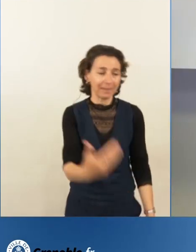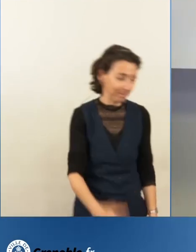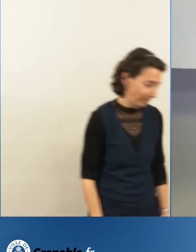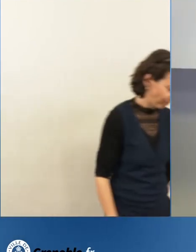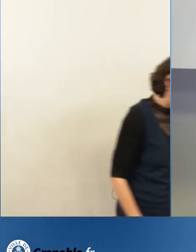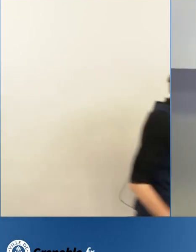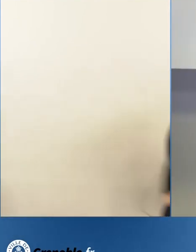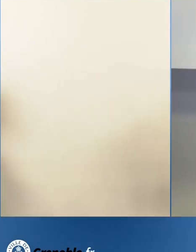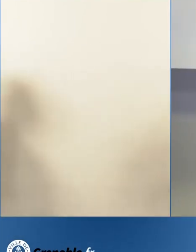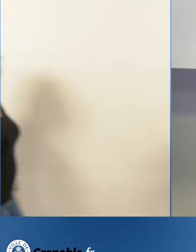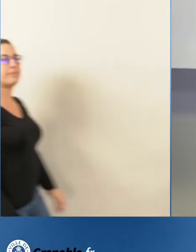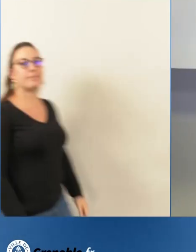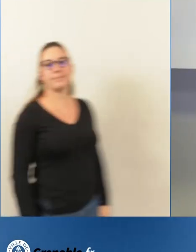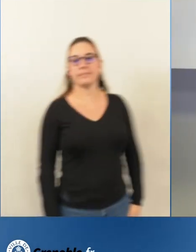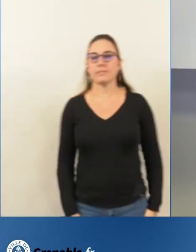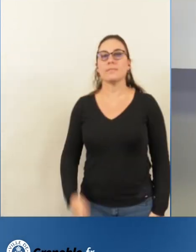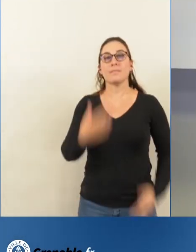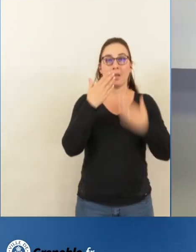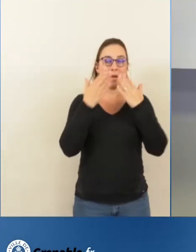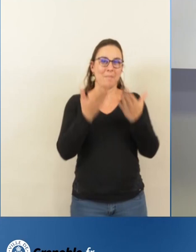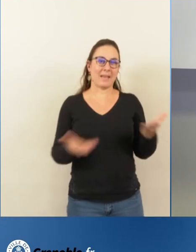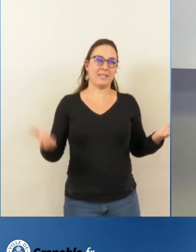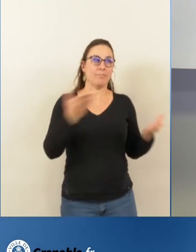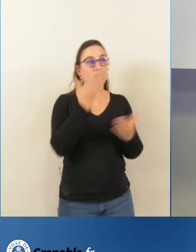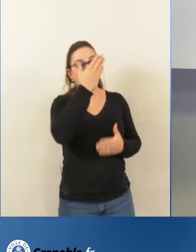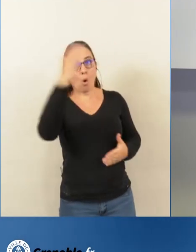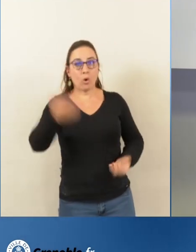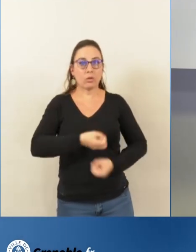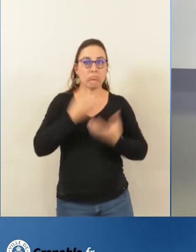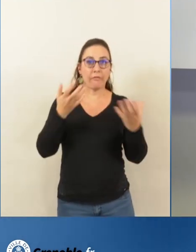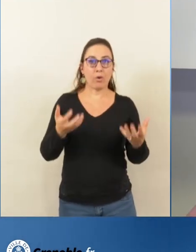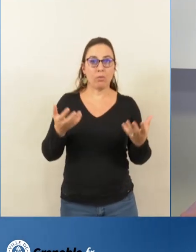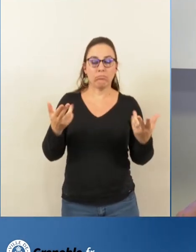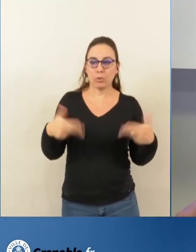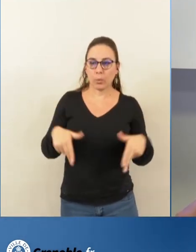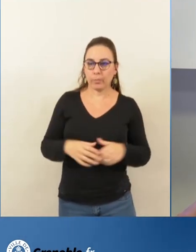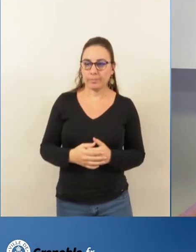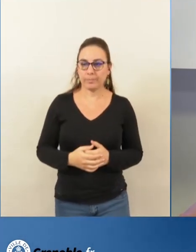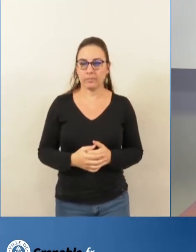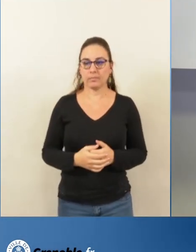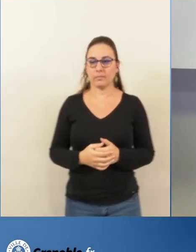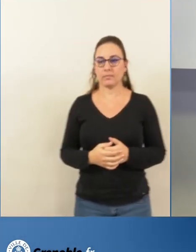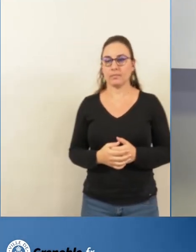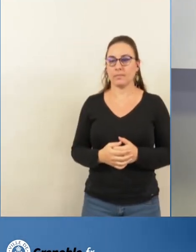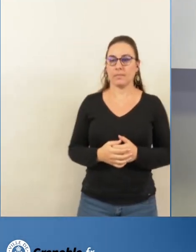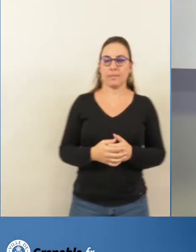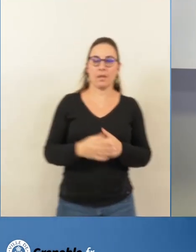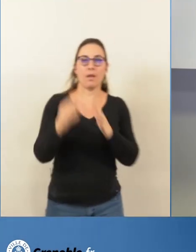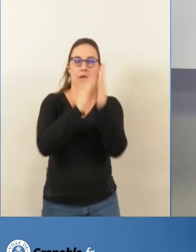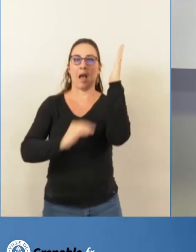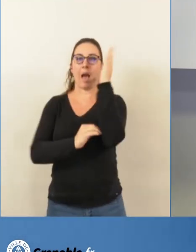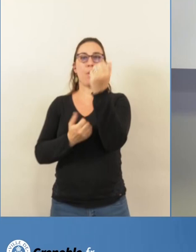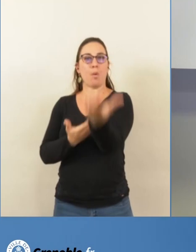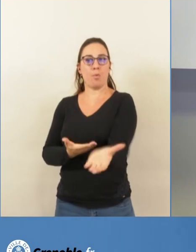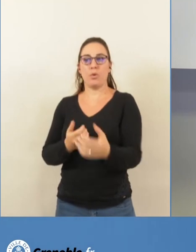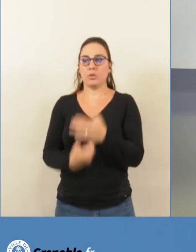merci beaucoup y a-t-il d'autres prises de parole non je mets donc l'amendement aux